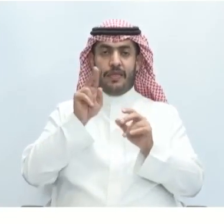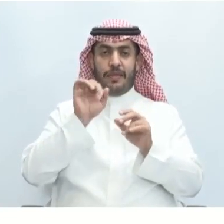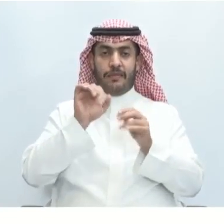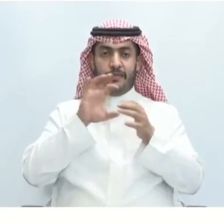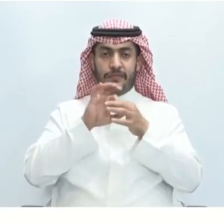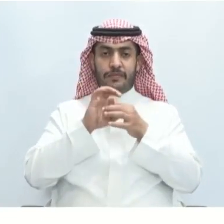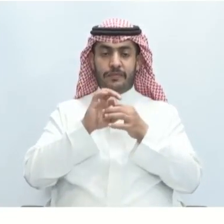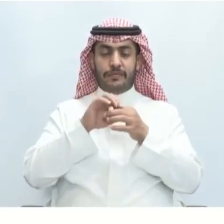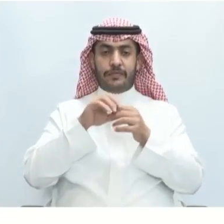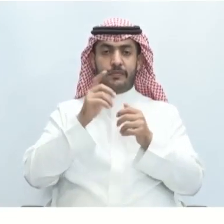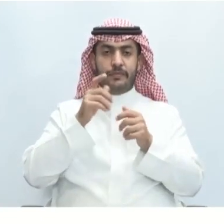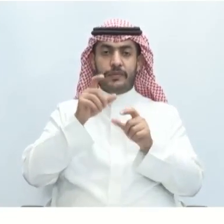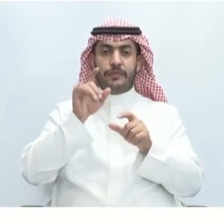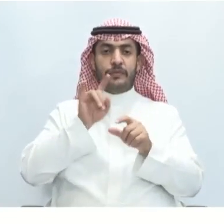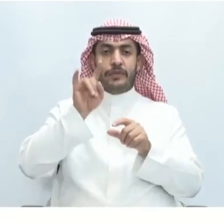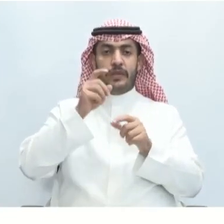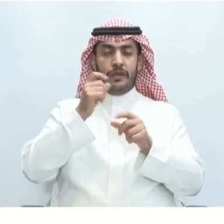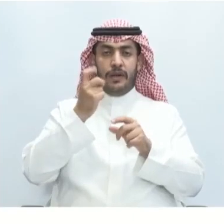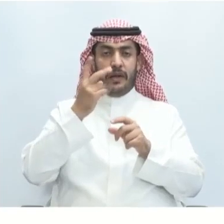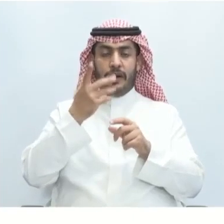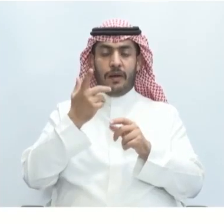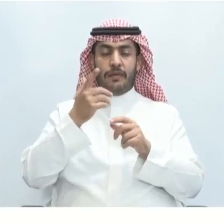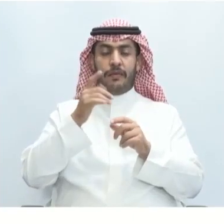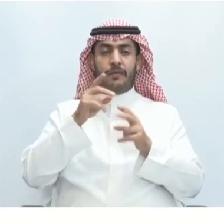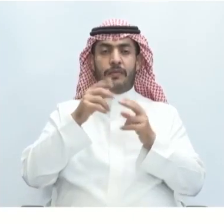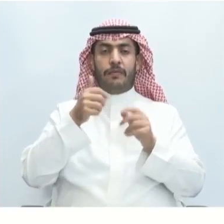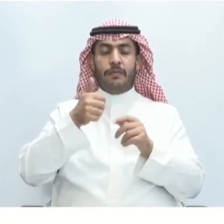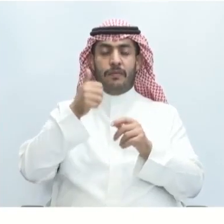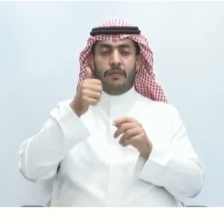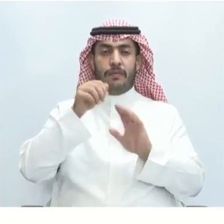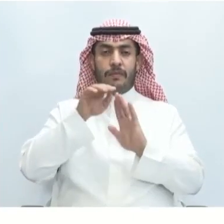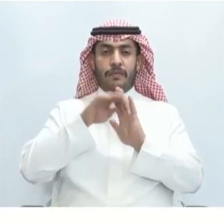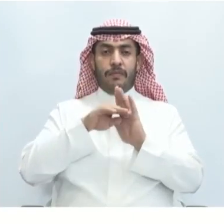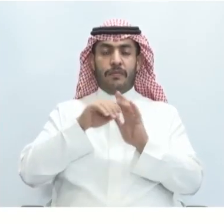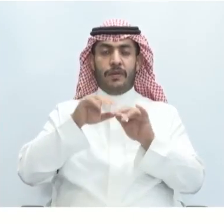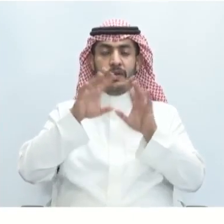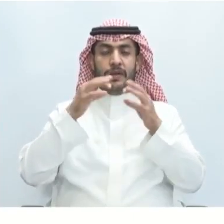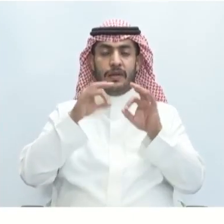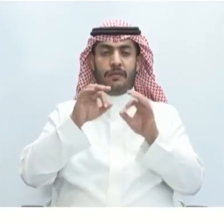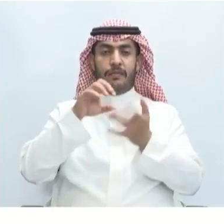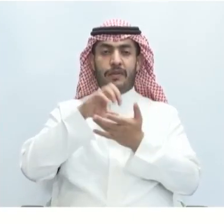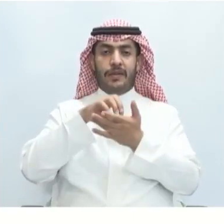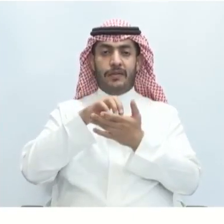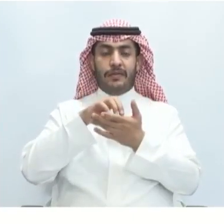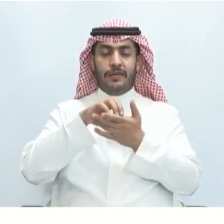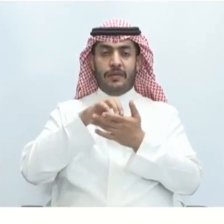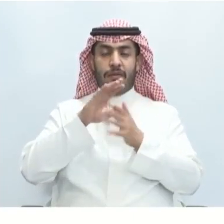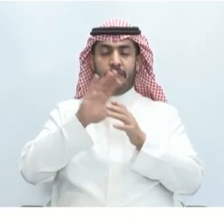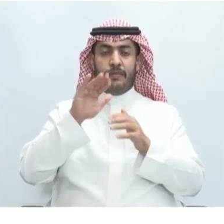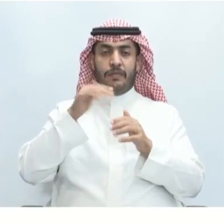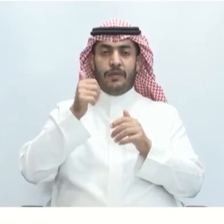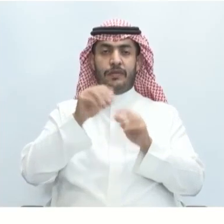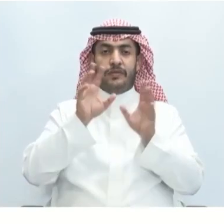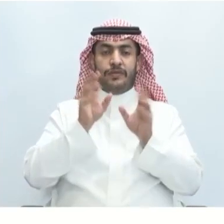اذا كم عدد المسافرين في متوسط سعر التذكره سيعطينا بالتاكيد سعر كل وجهه او ايراد كل وجهه بعد ذلك